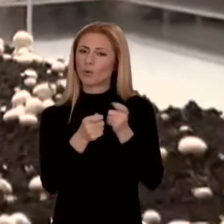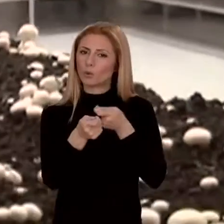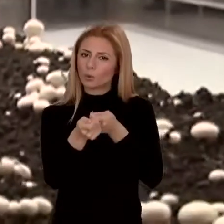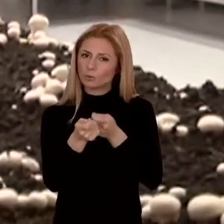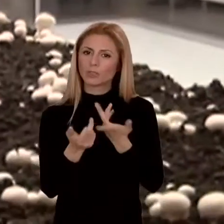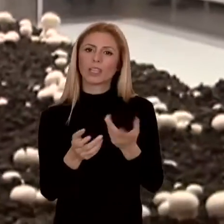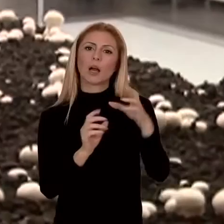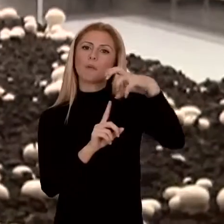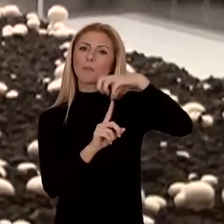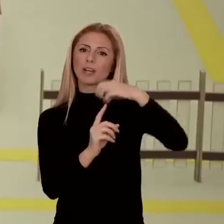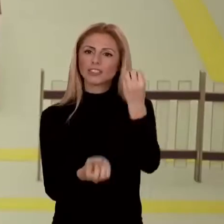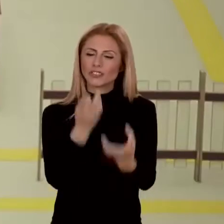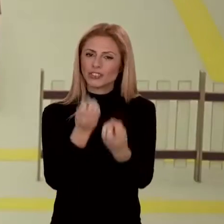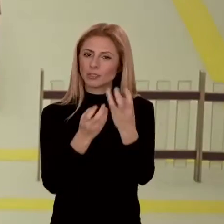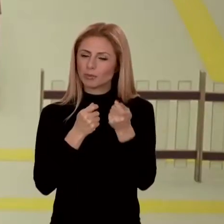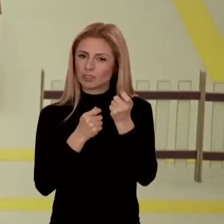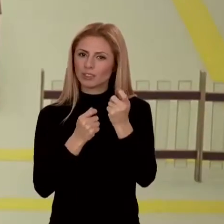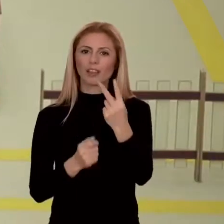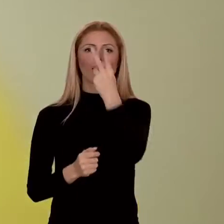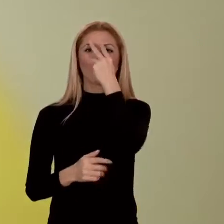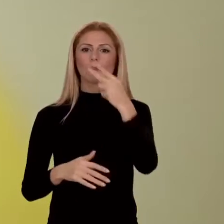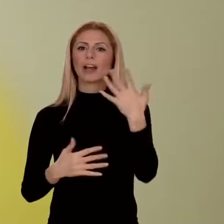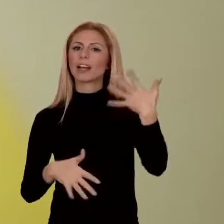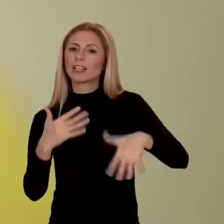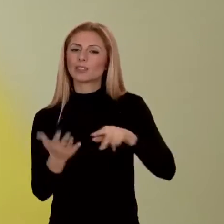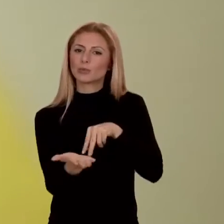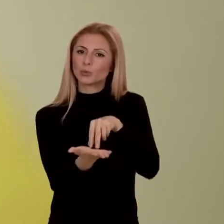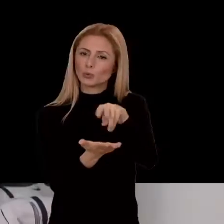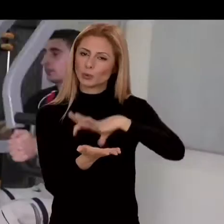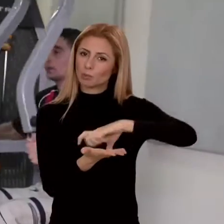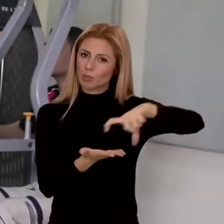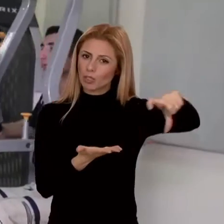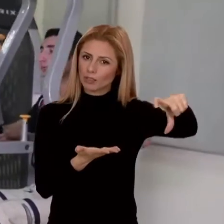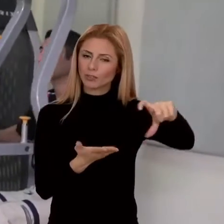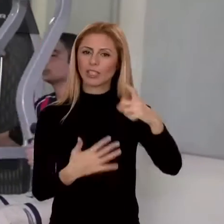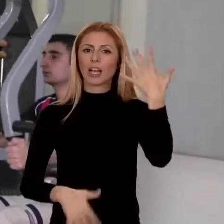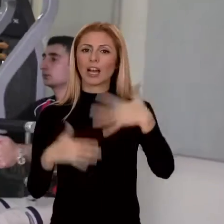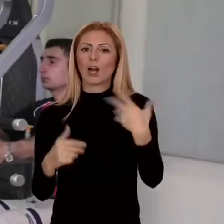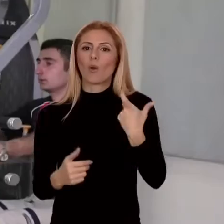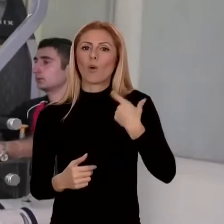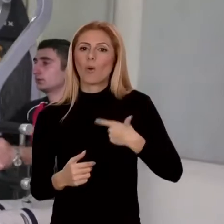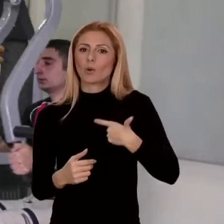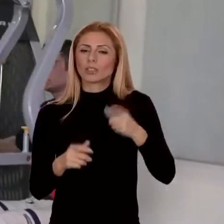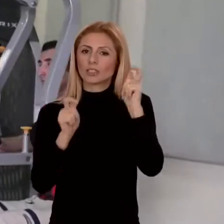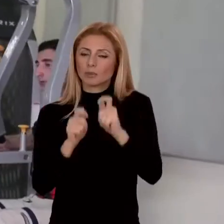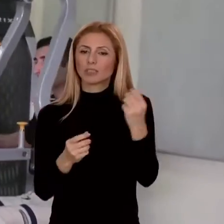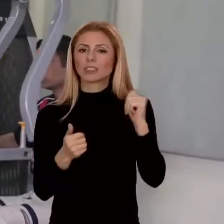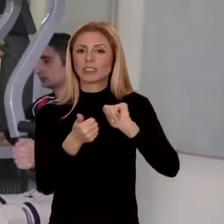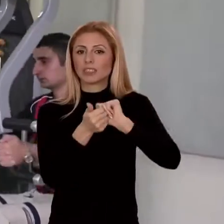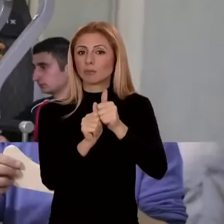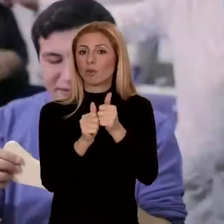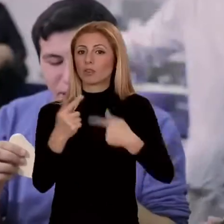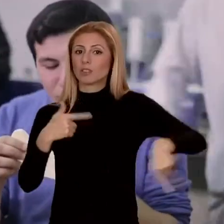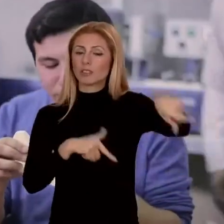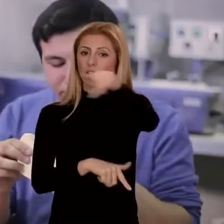mantar yetiştirme atölyesine, görme engelliler yürüyüş parkurundan engellilere özel tasarlanmış spor salonuna